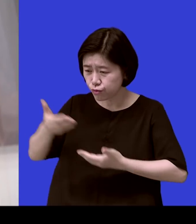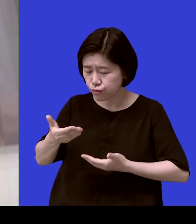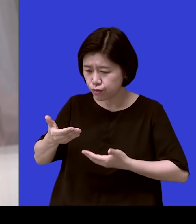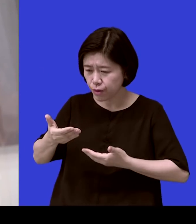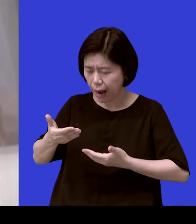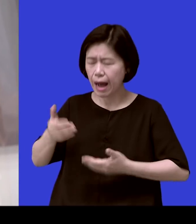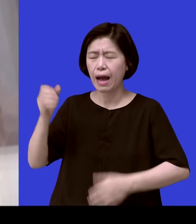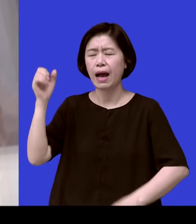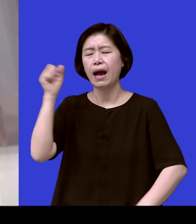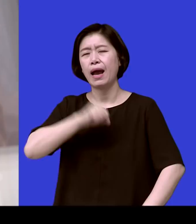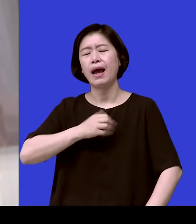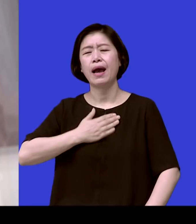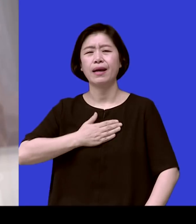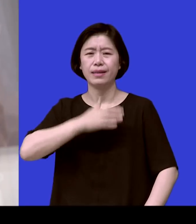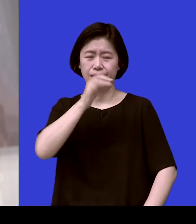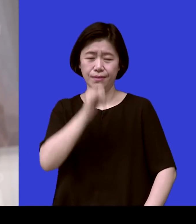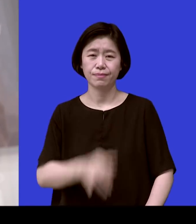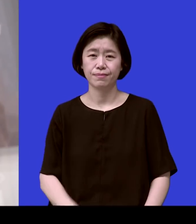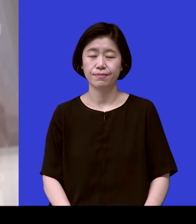제가 알았습니다.